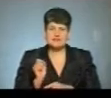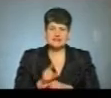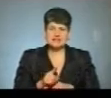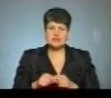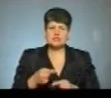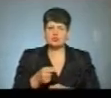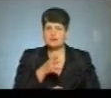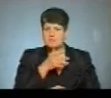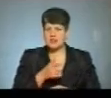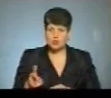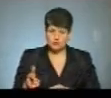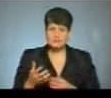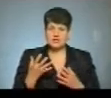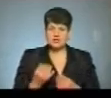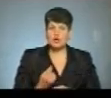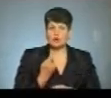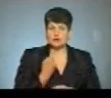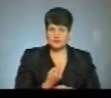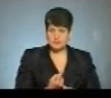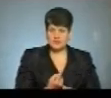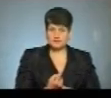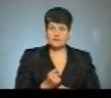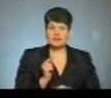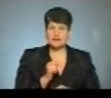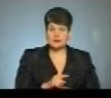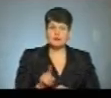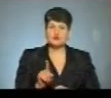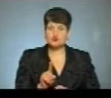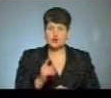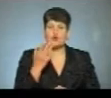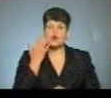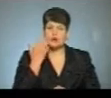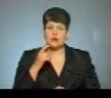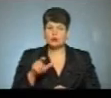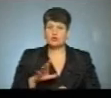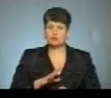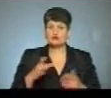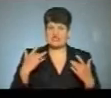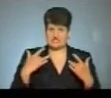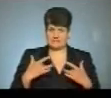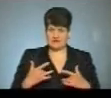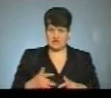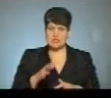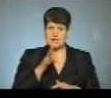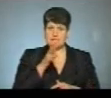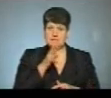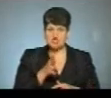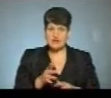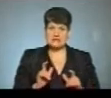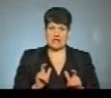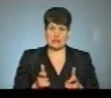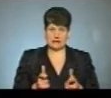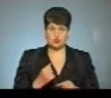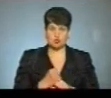наступний період. Ще одна позиція – те, що коли люди були звільнені під час карантину